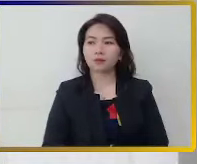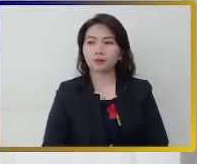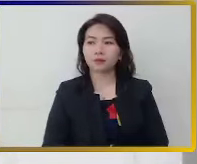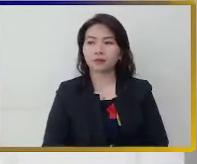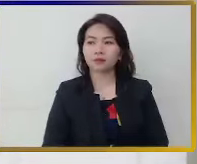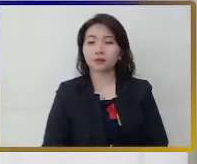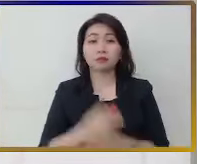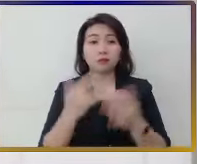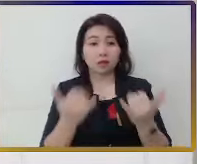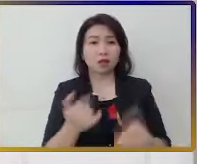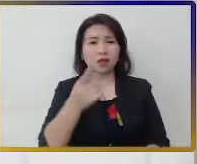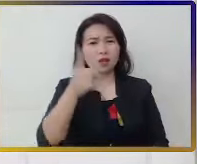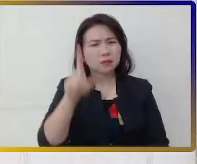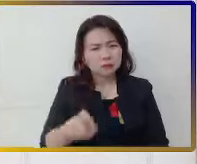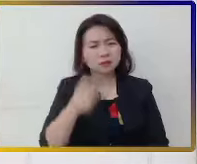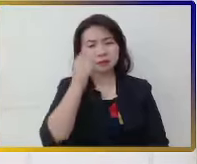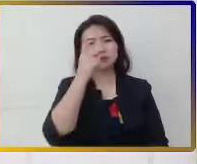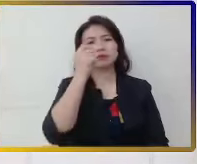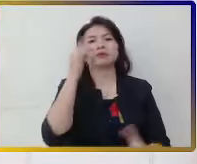Sana makita natin yun, mga kapatid.